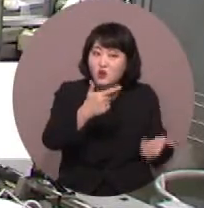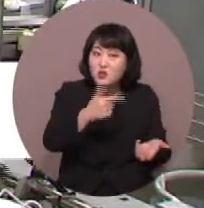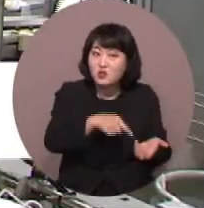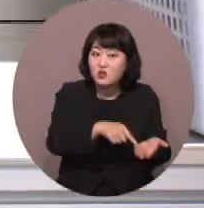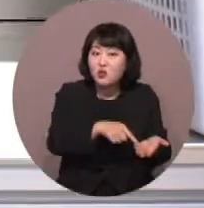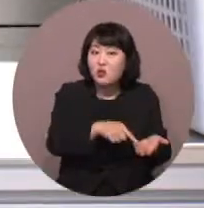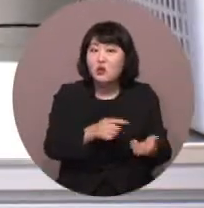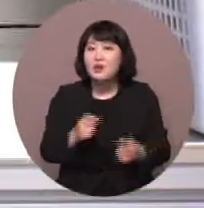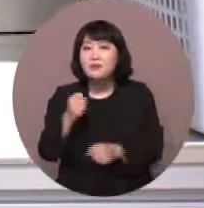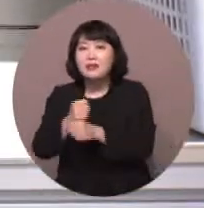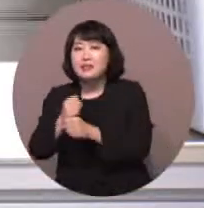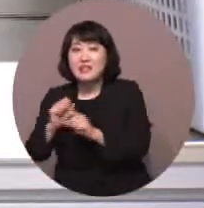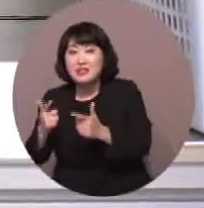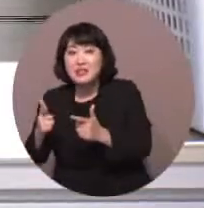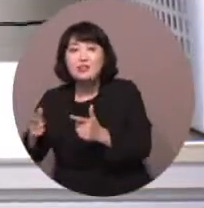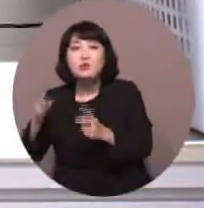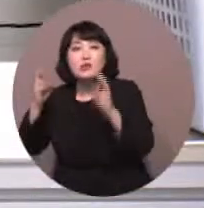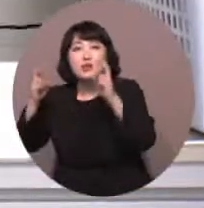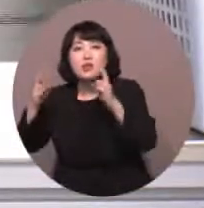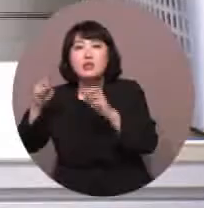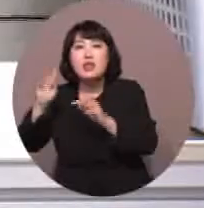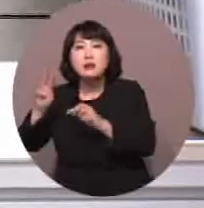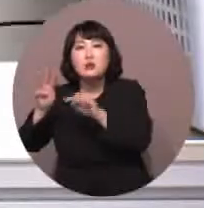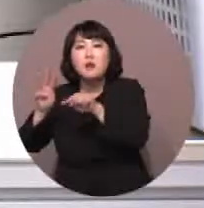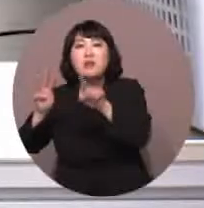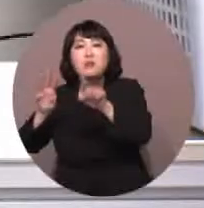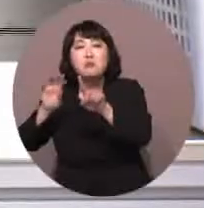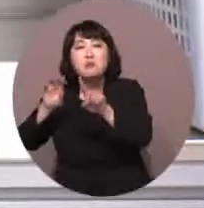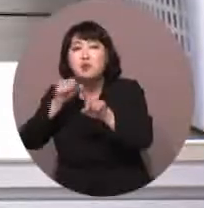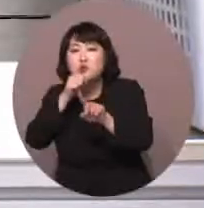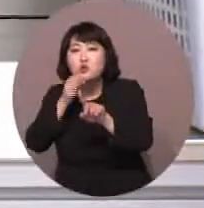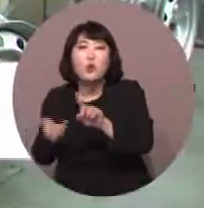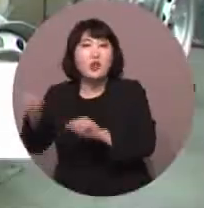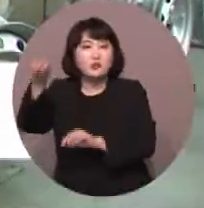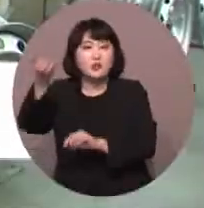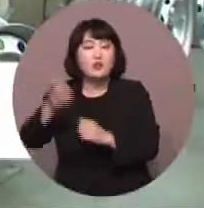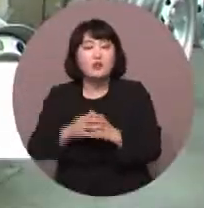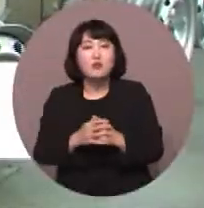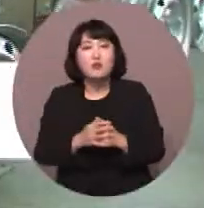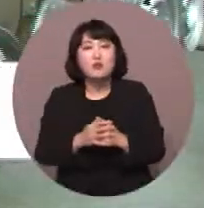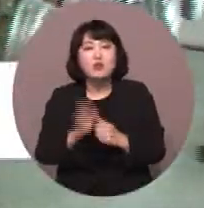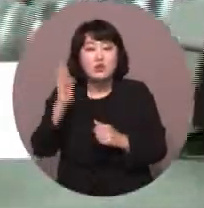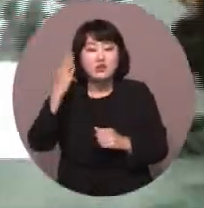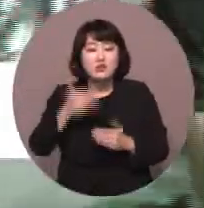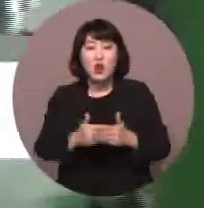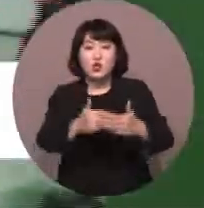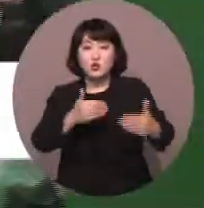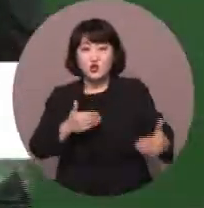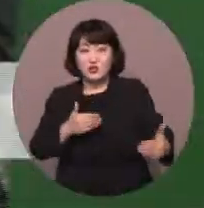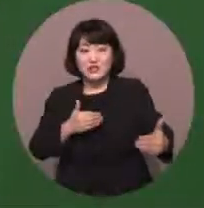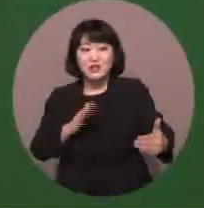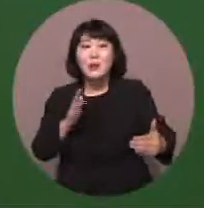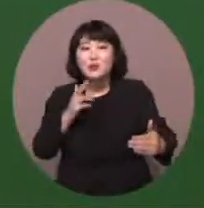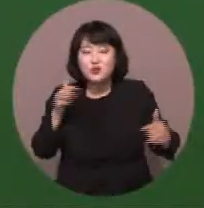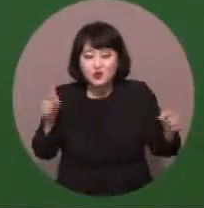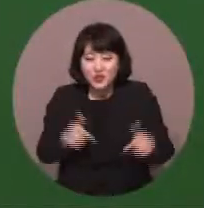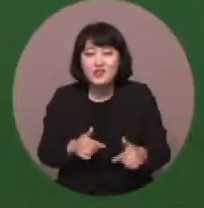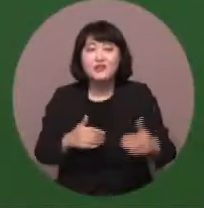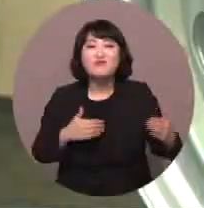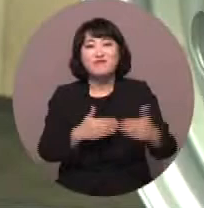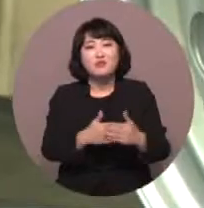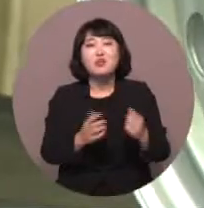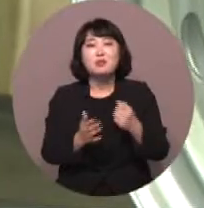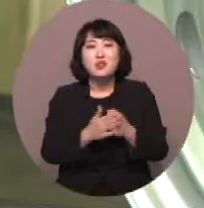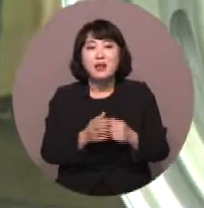b 제조업은 3.1 포인트 상승했습니다 이는 최근 거리두기 완화로 p 제조업 경기 된